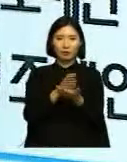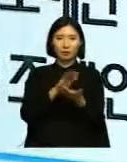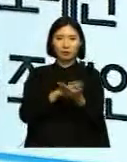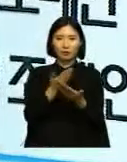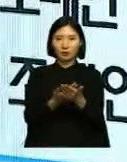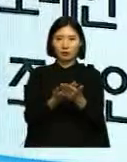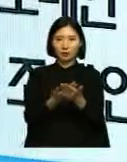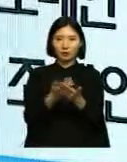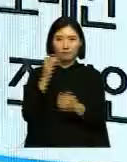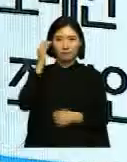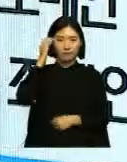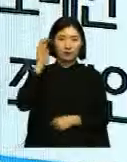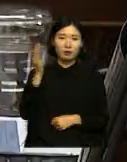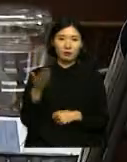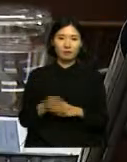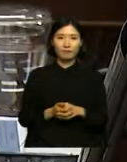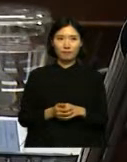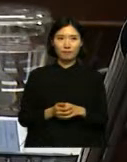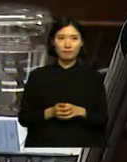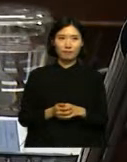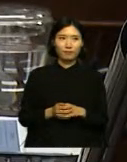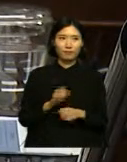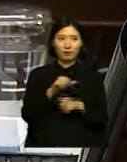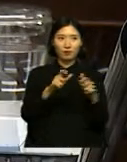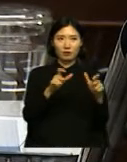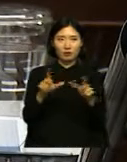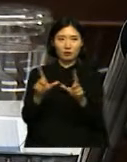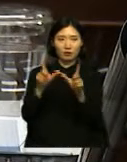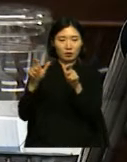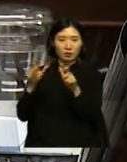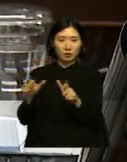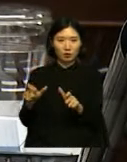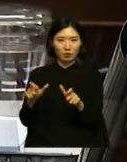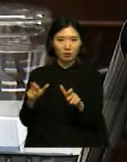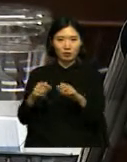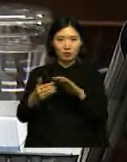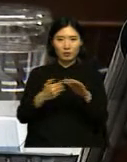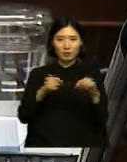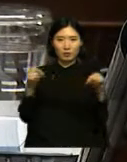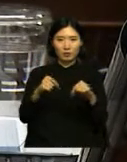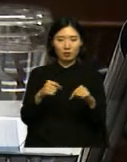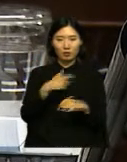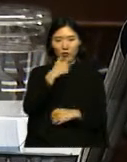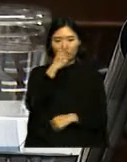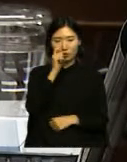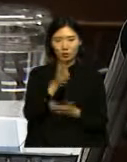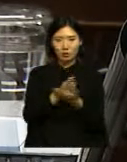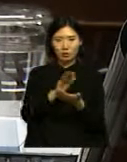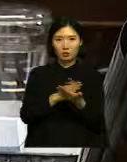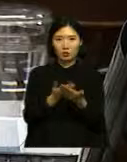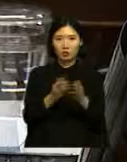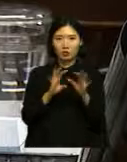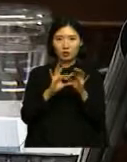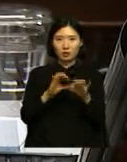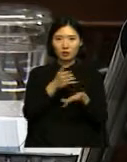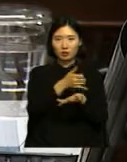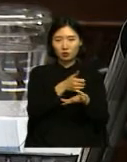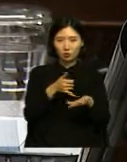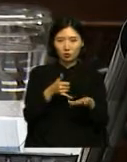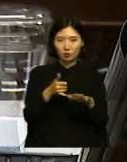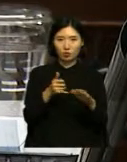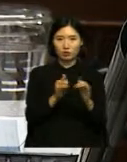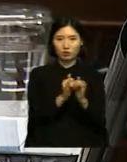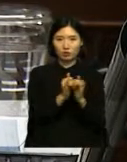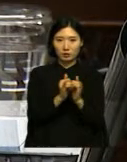잡았습니다. 과와 또 환경과가 사전 협의도 부족하고 조례 재정에 따른 축산 농가와 주민들 간의 의견